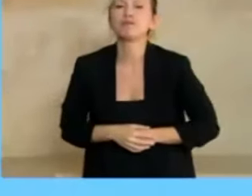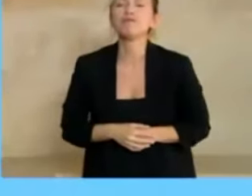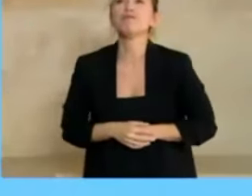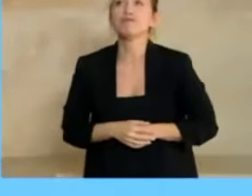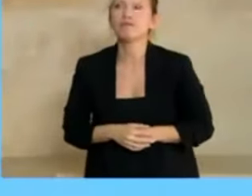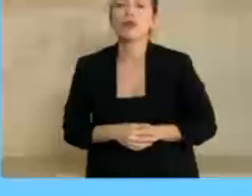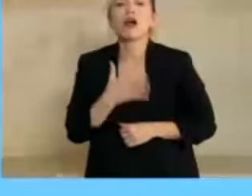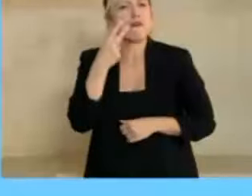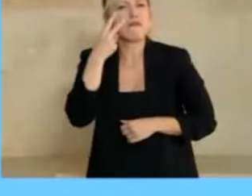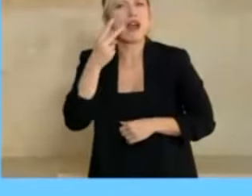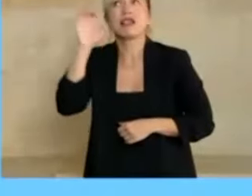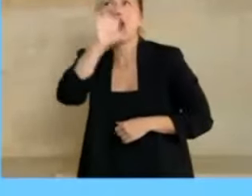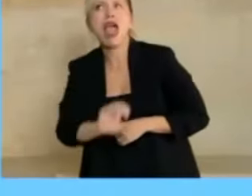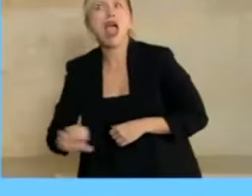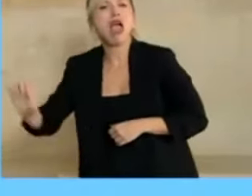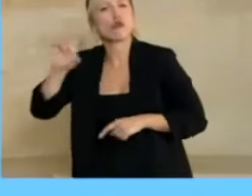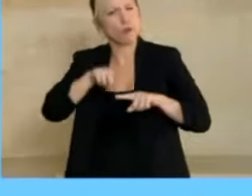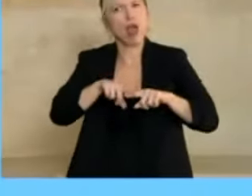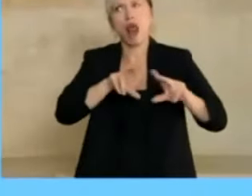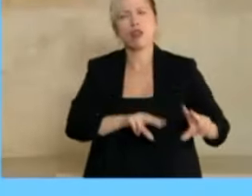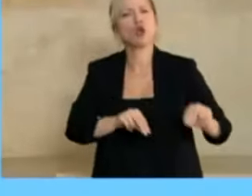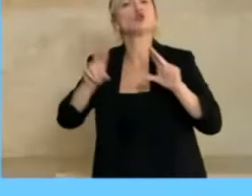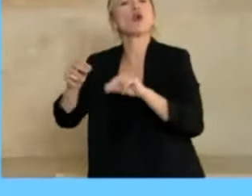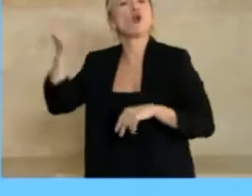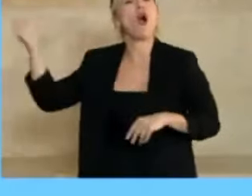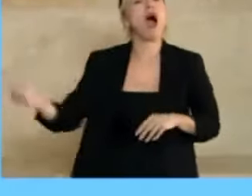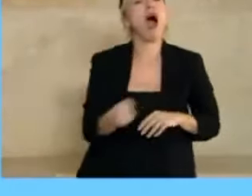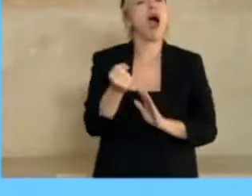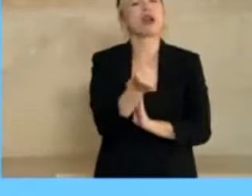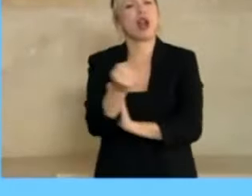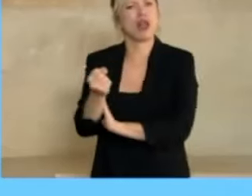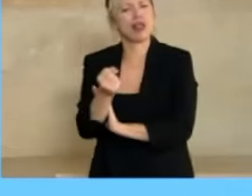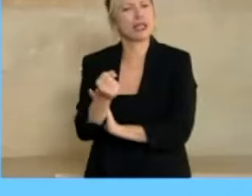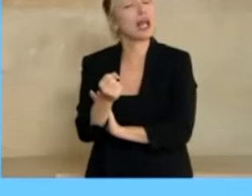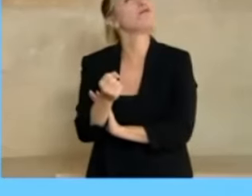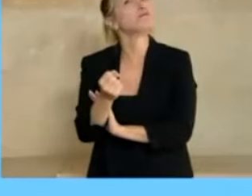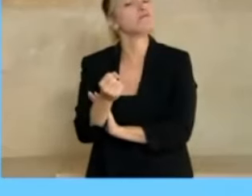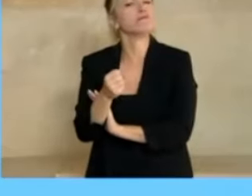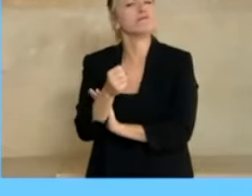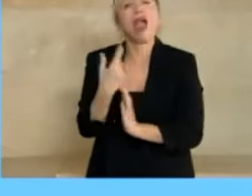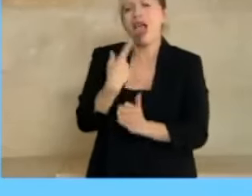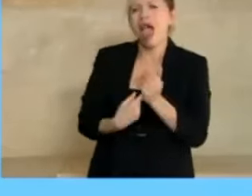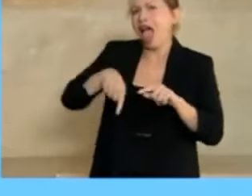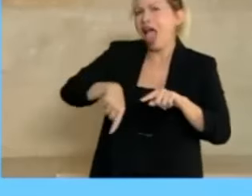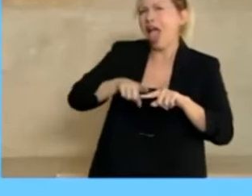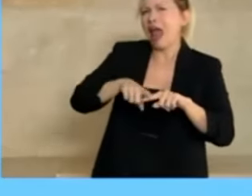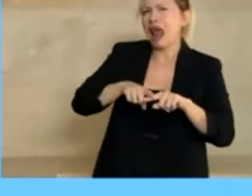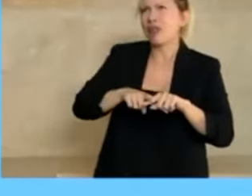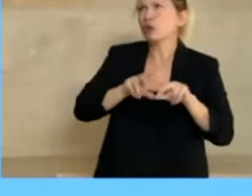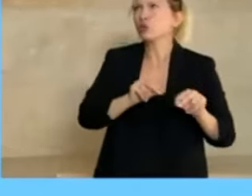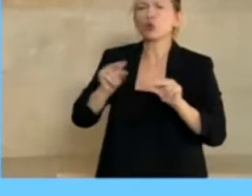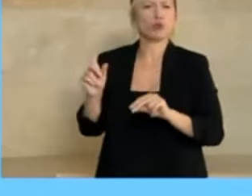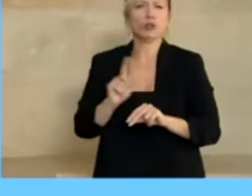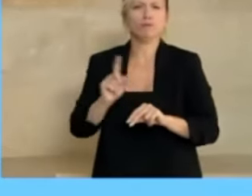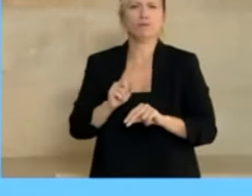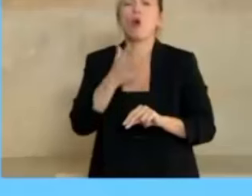της ακροδεξιάς στην Ευρώπη σε ένα μεγάλο βαθμό εκλείπουν στην πατρίδα μας και αναφέρομαι συγκεκριμένα στο μεταναστευτικό προσφυγικό